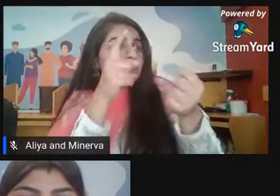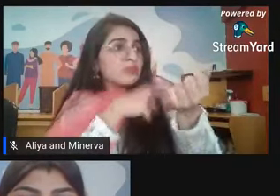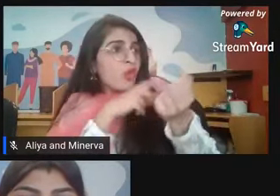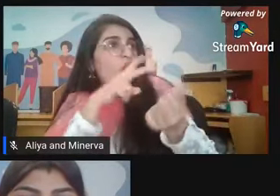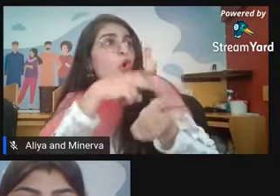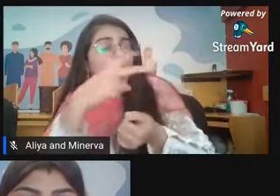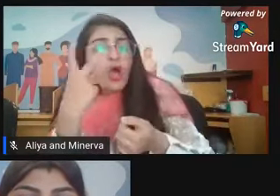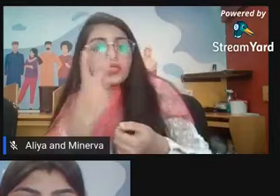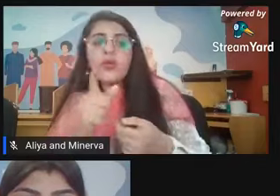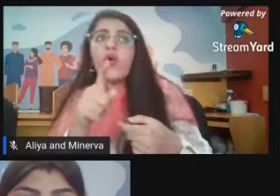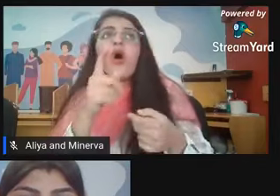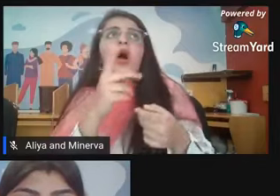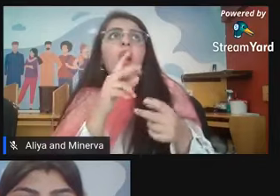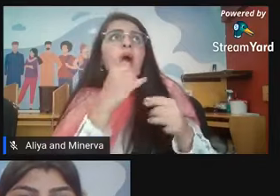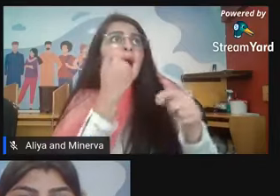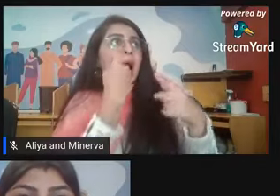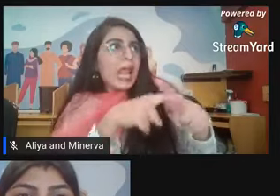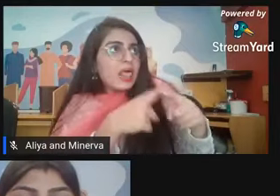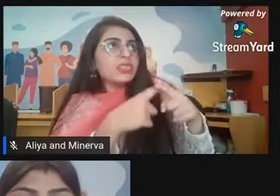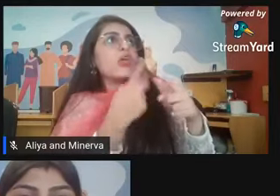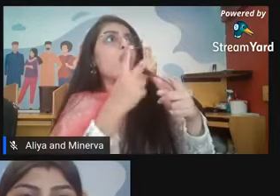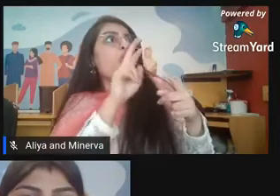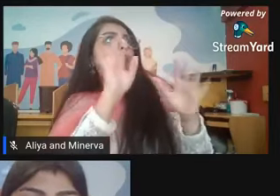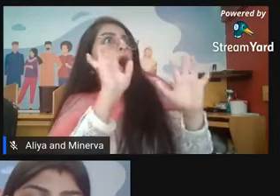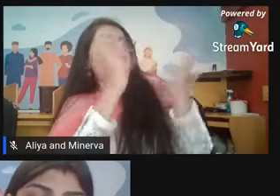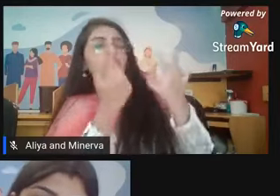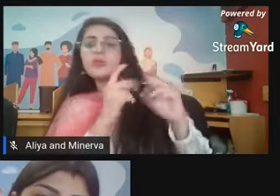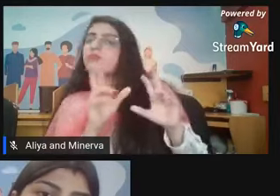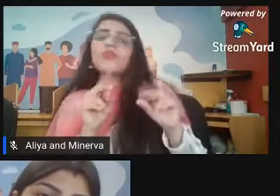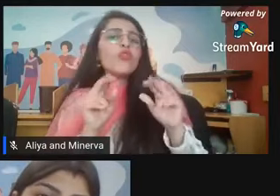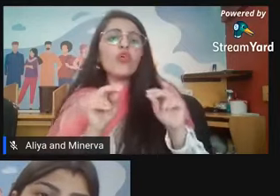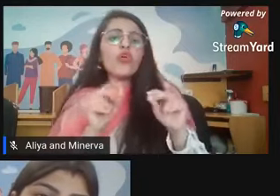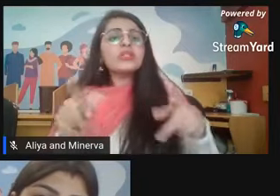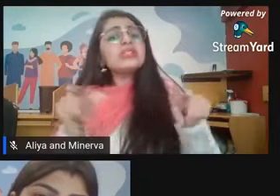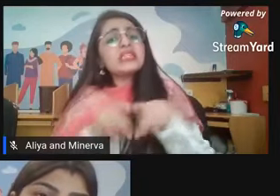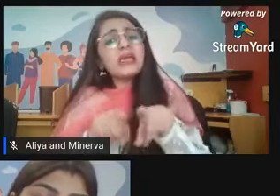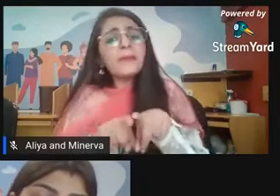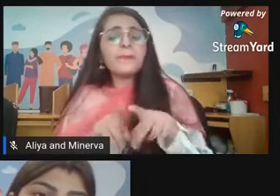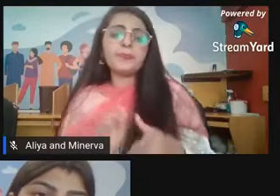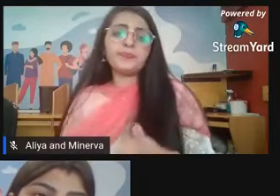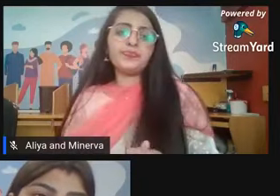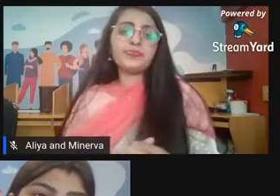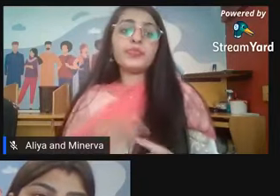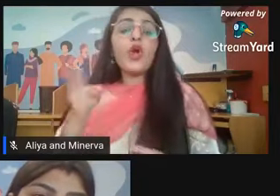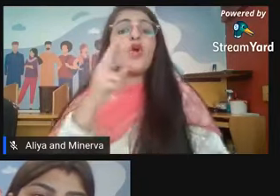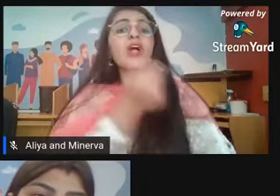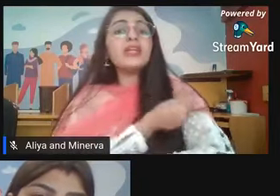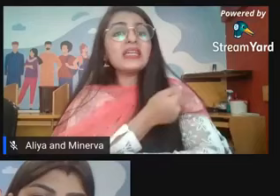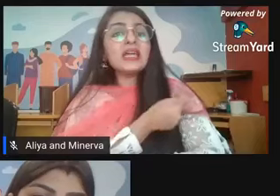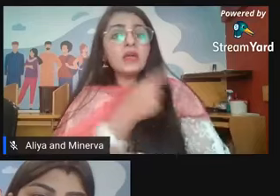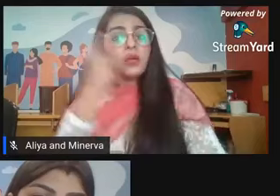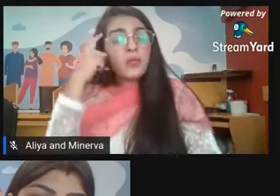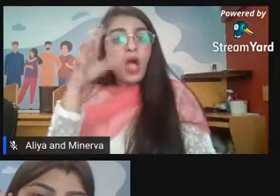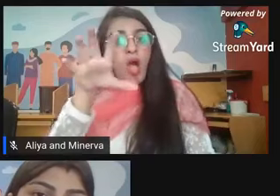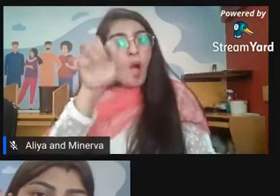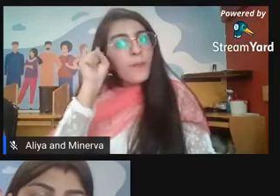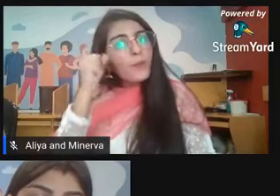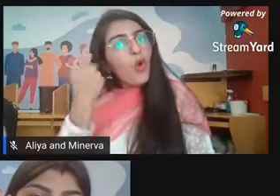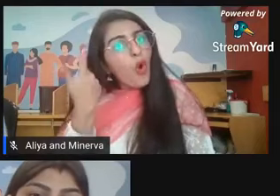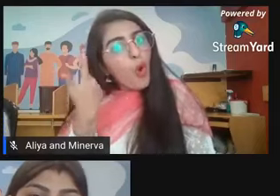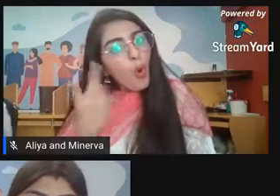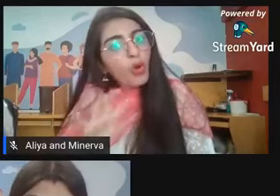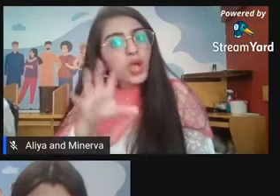नथिंग अनयूजुअल अबाउट. ठीक है, सेकेंडली और आपके डॉक्टर क्या करेंगे, जब आपकी तशखीस हो जाए, जब